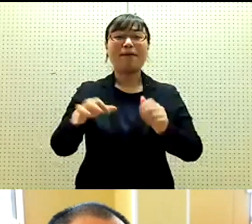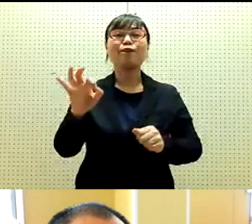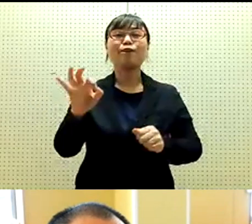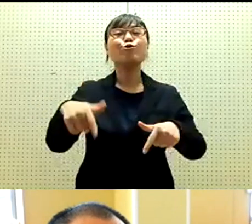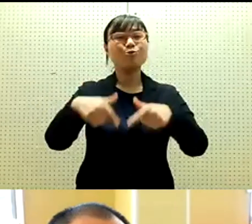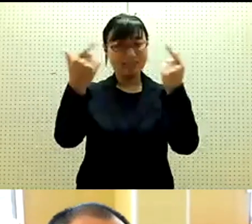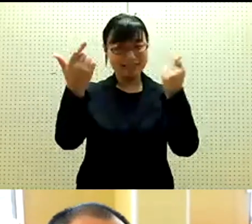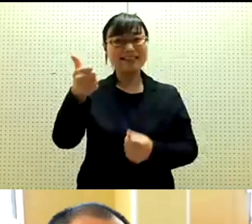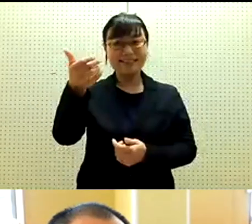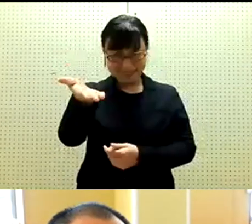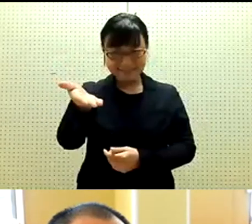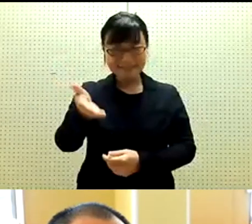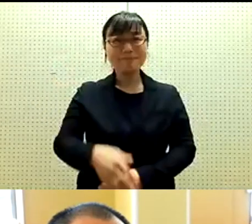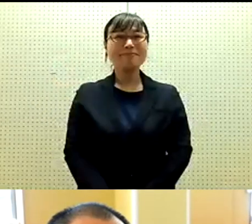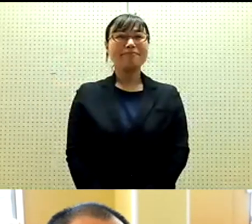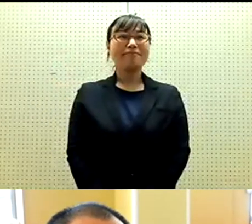先生です。